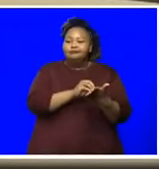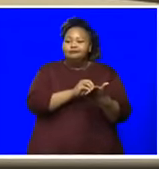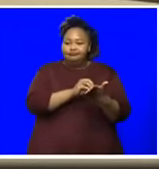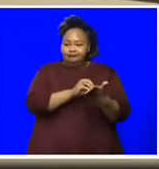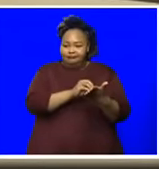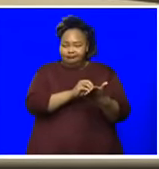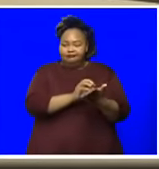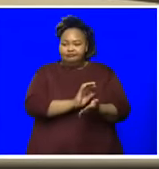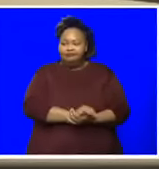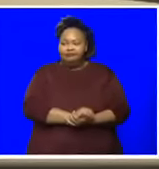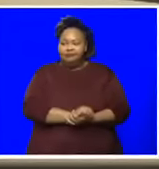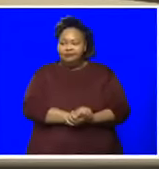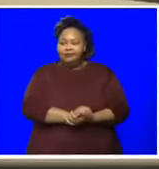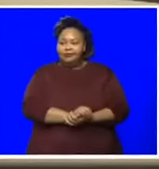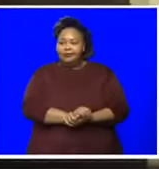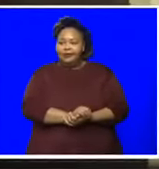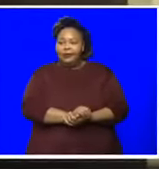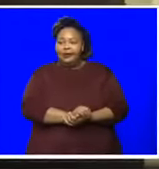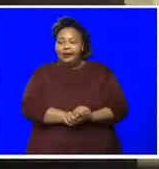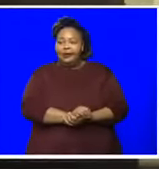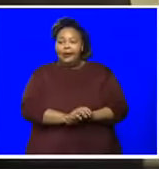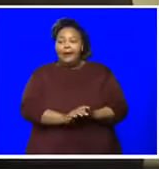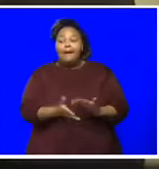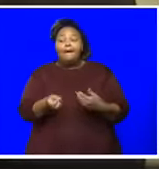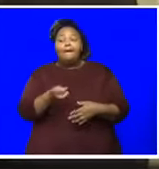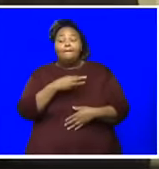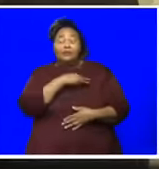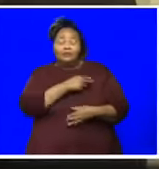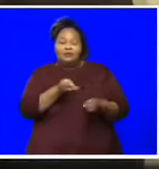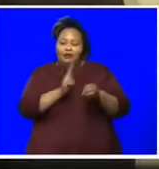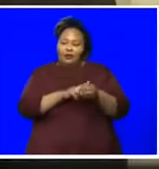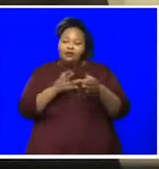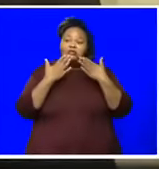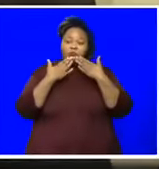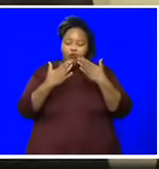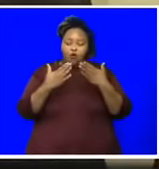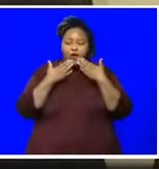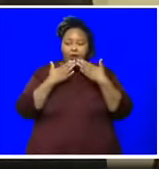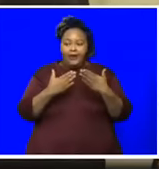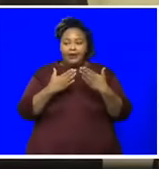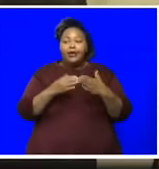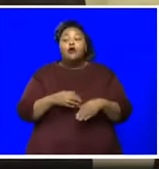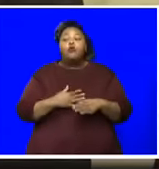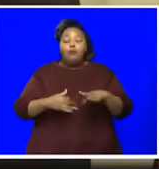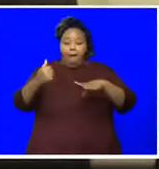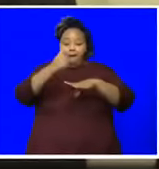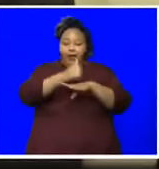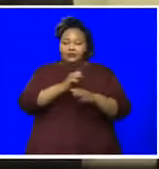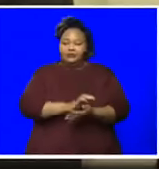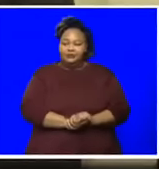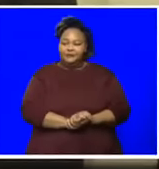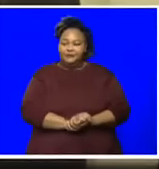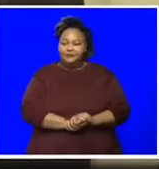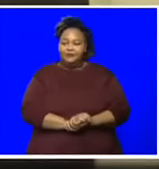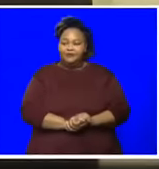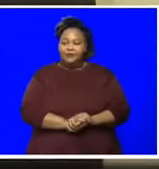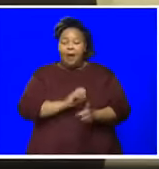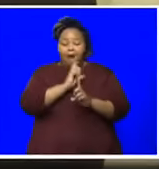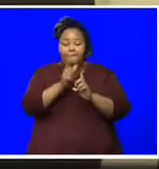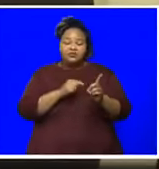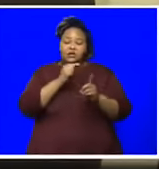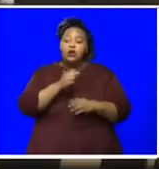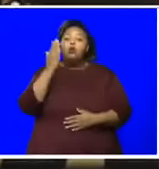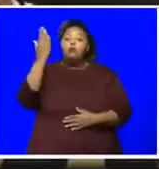nitasibongela kulabo labantumile njengoba edlamini athinze nendzaba yeBiggest Braai. Lo mcimbi